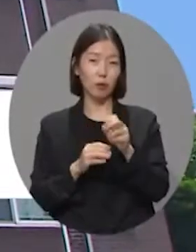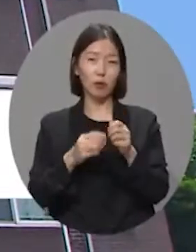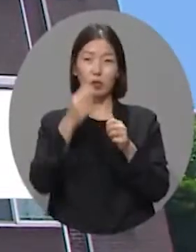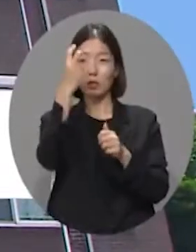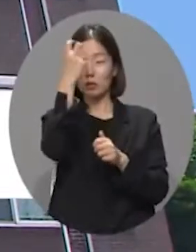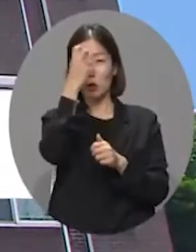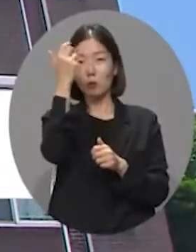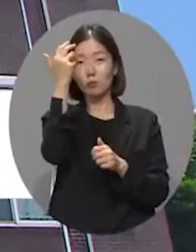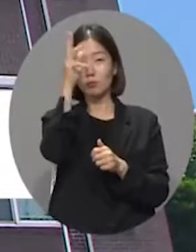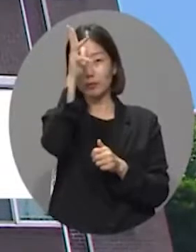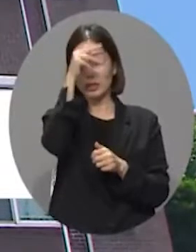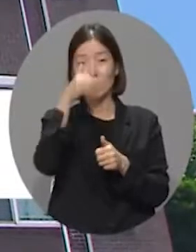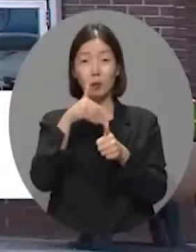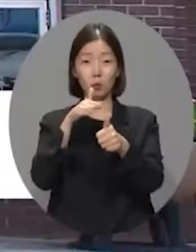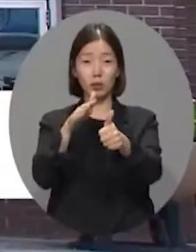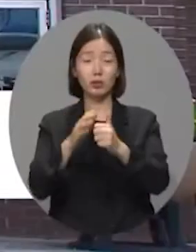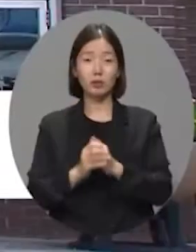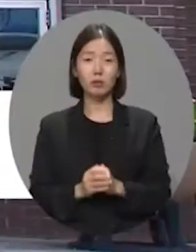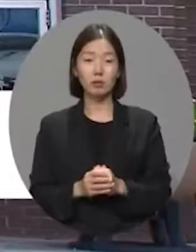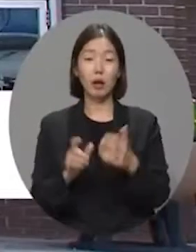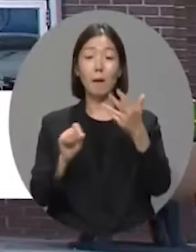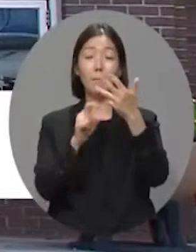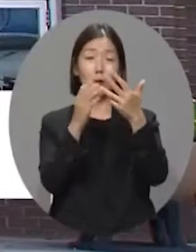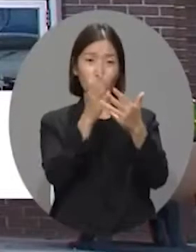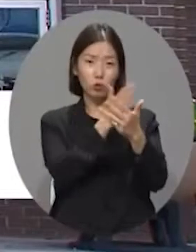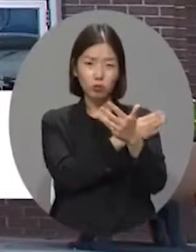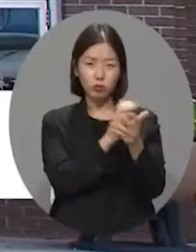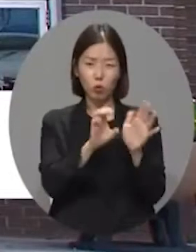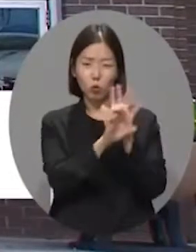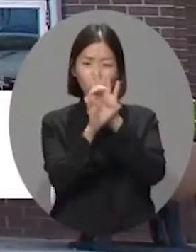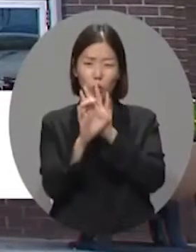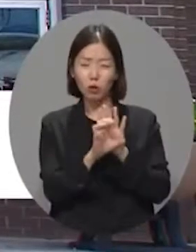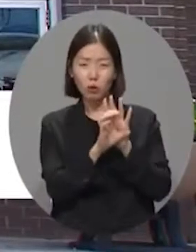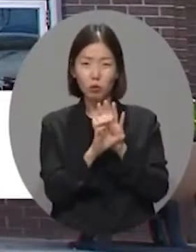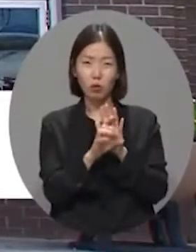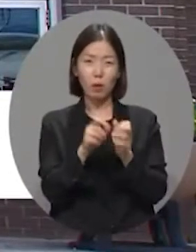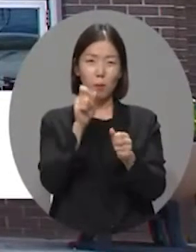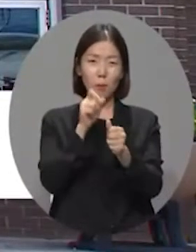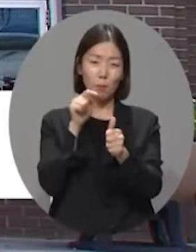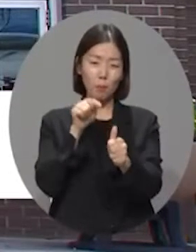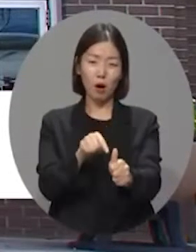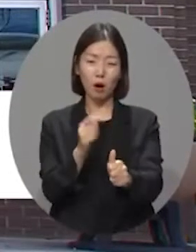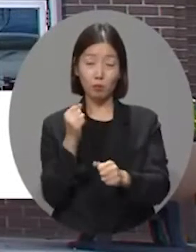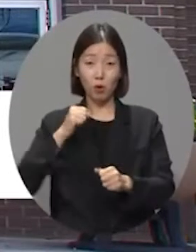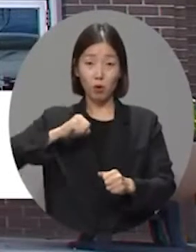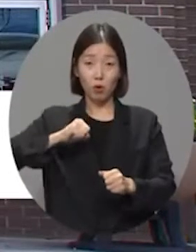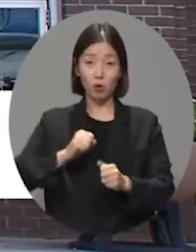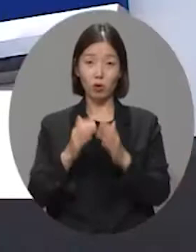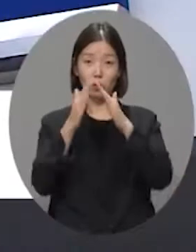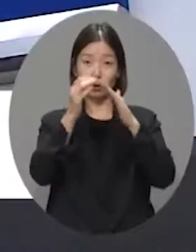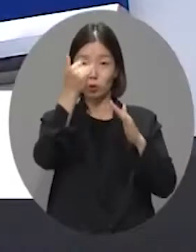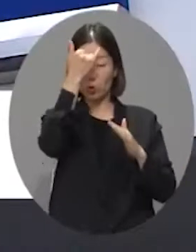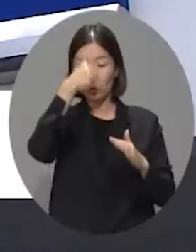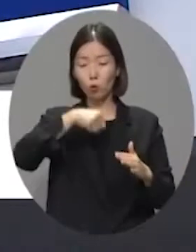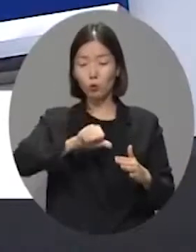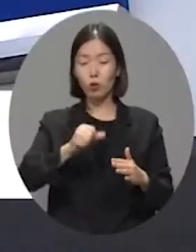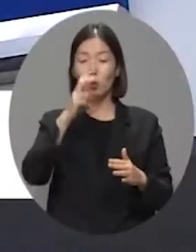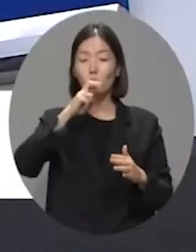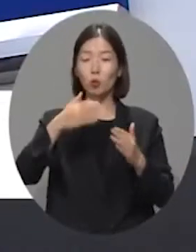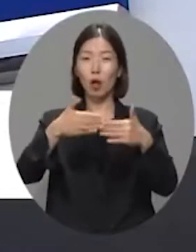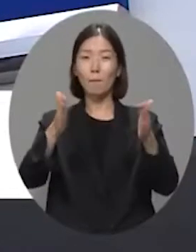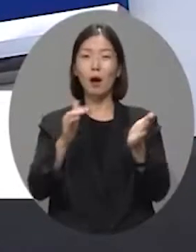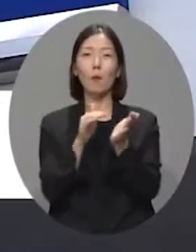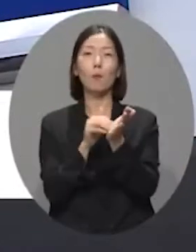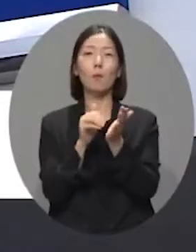차례 숭 취했습니다 a 씨는 지난해 8월부터 콘 알고 방역을 위한 행정 명령을 어기고 전주 효자동 의 노래연습장 을